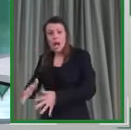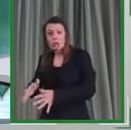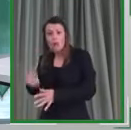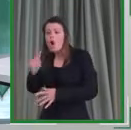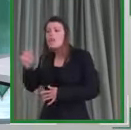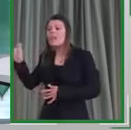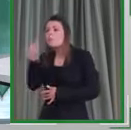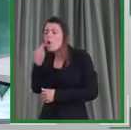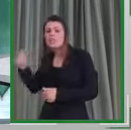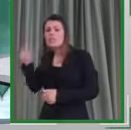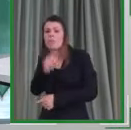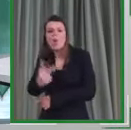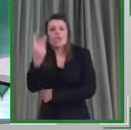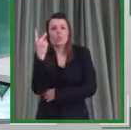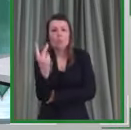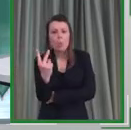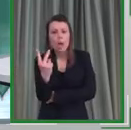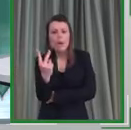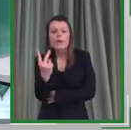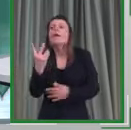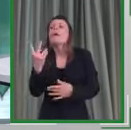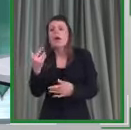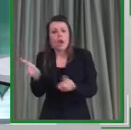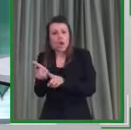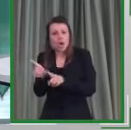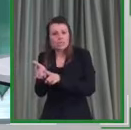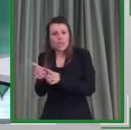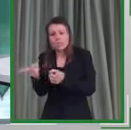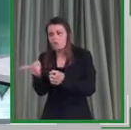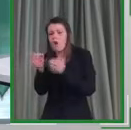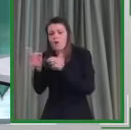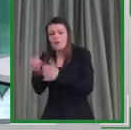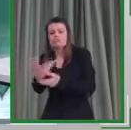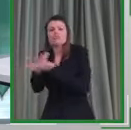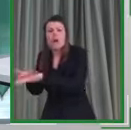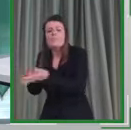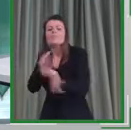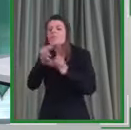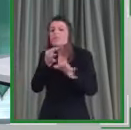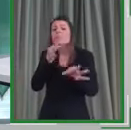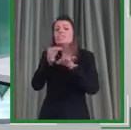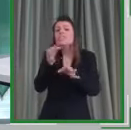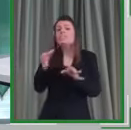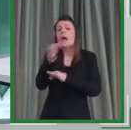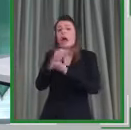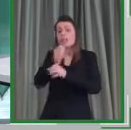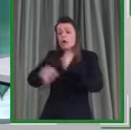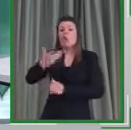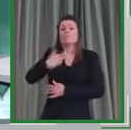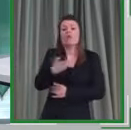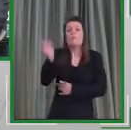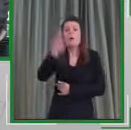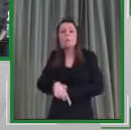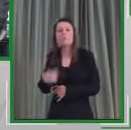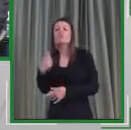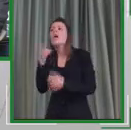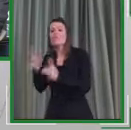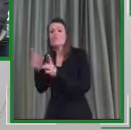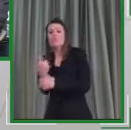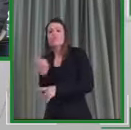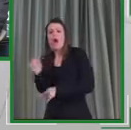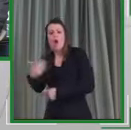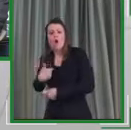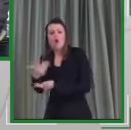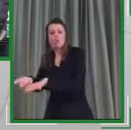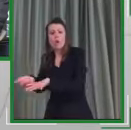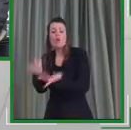hanno gli anticorpi ma è ancora presente il virus e quindi noi stiamo e speriamo che i nostri scienziati che sono i migliori in italia a breve ci